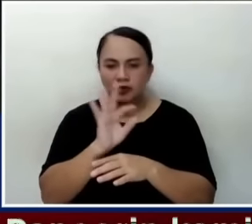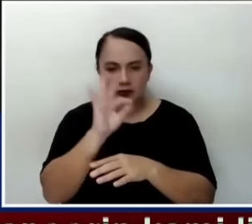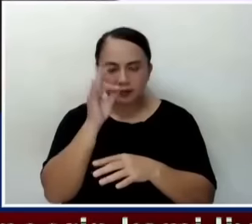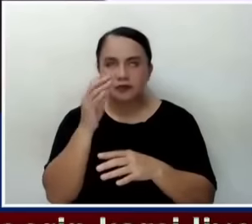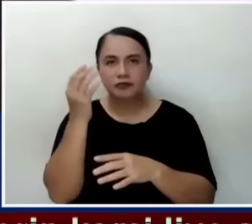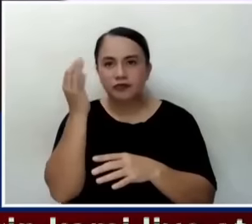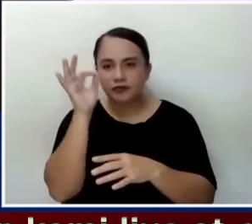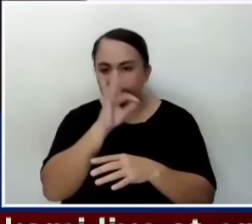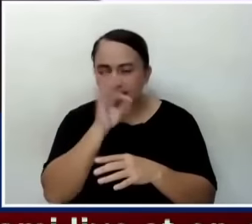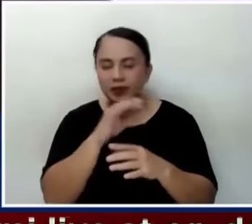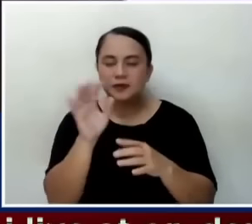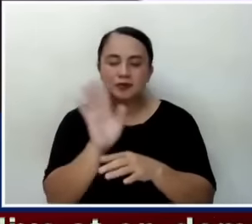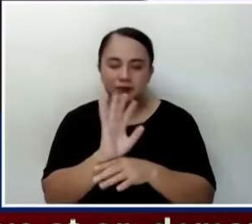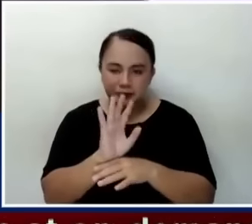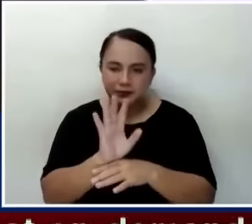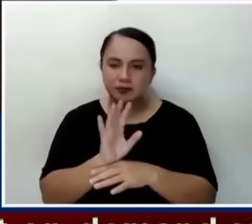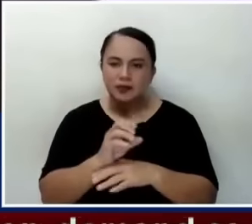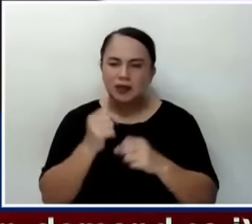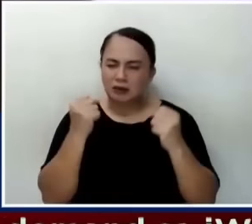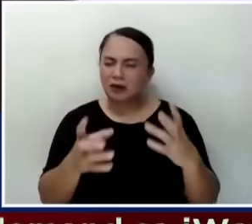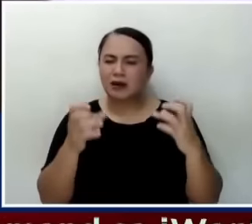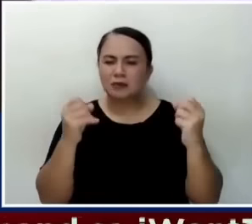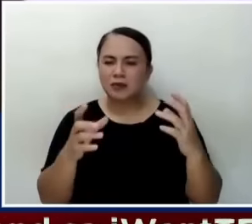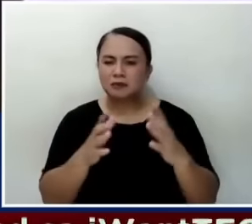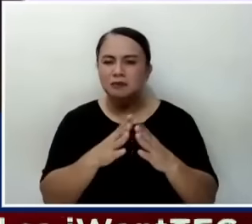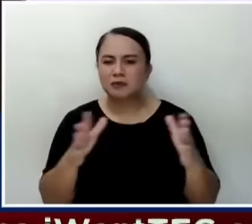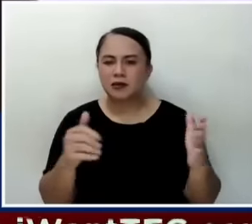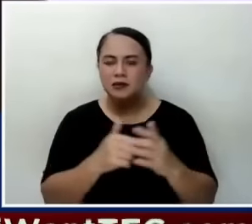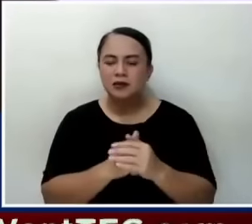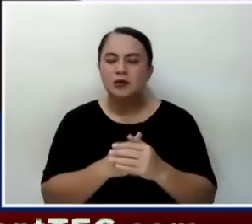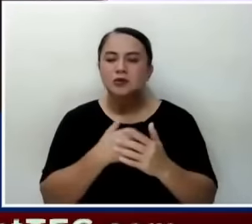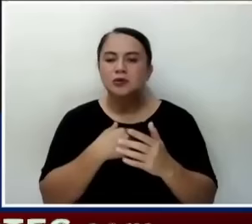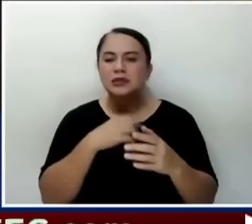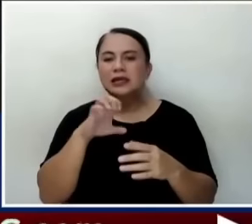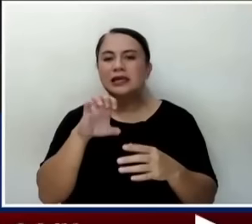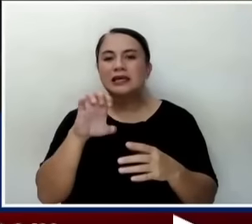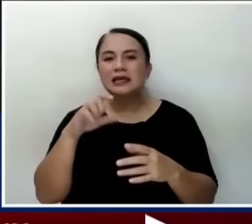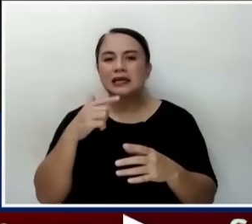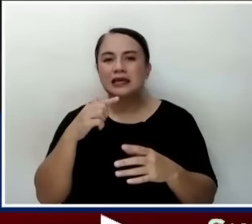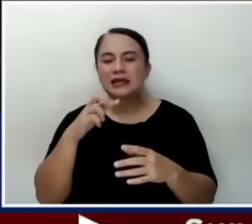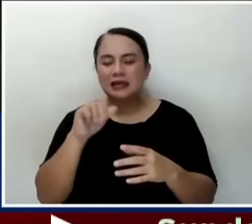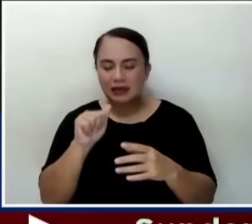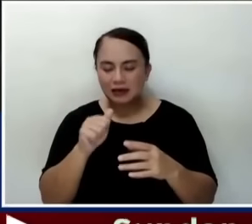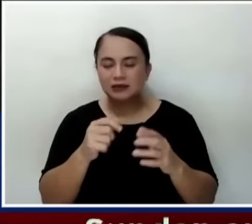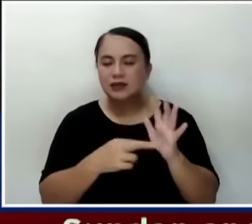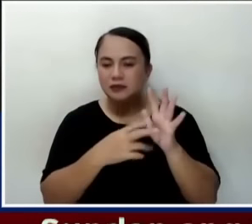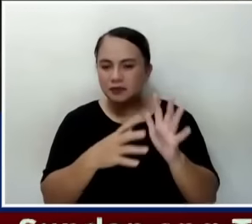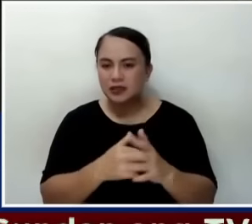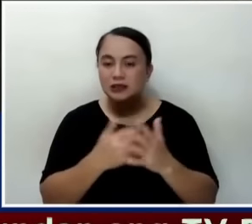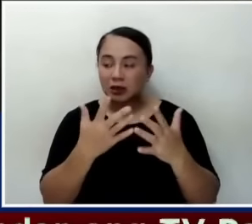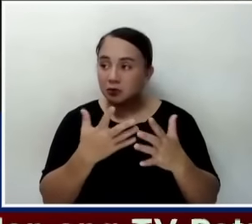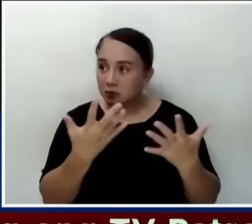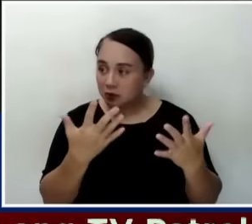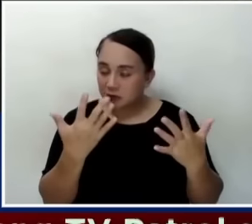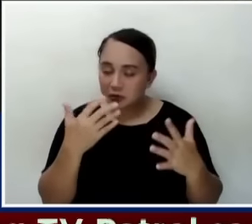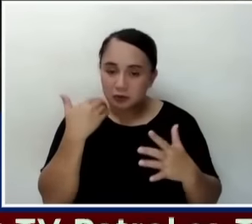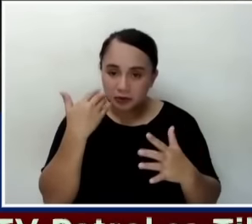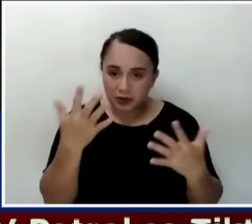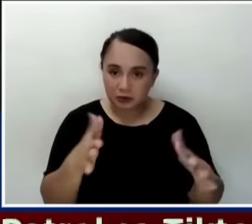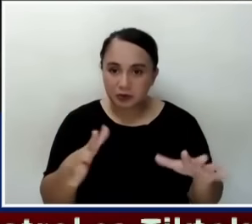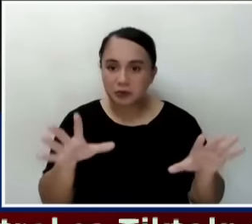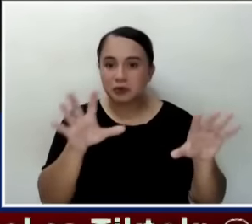pelikula, masasabi natin isang malaking era ang kanyang nirepresent. Ngayong nawala na siya, wala na yung era